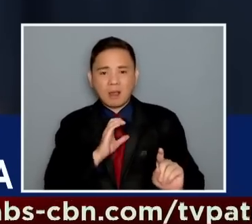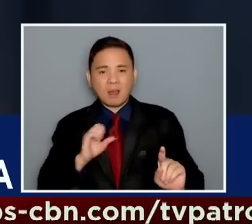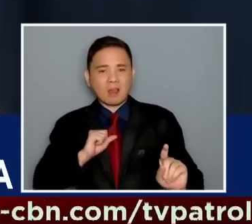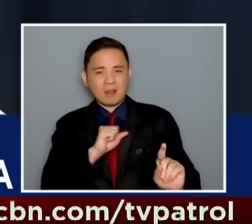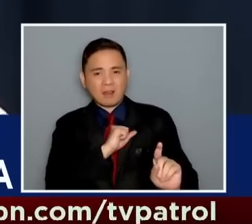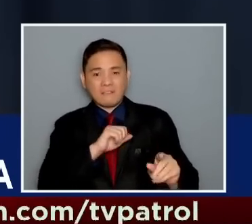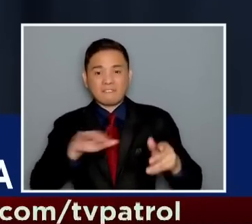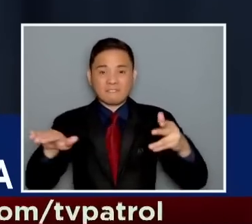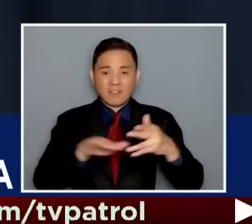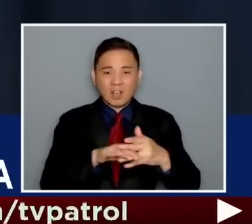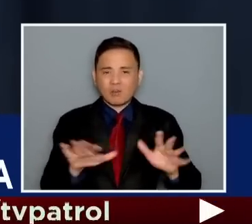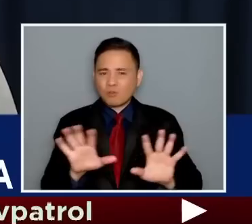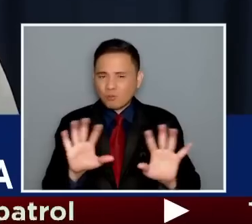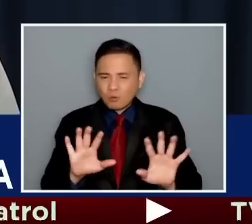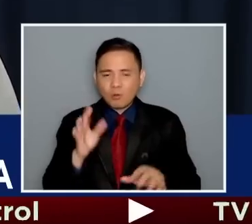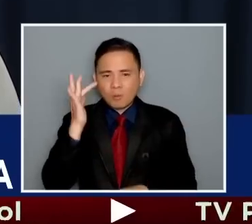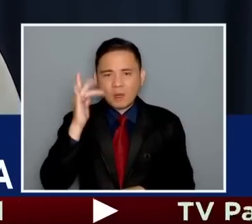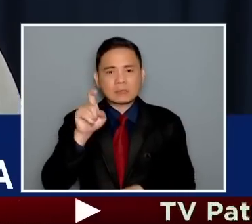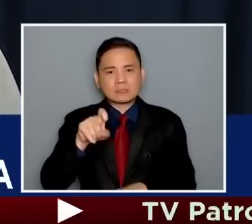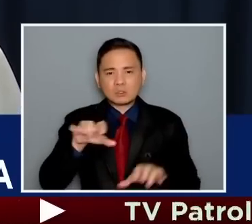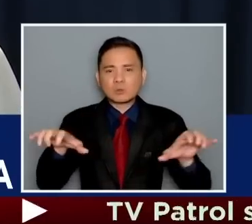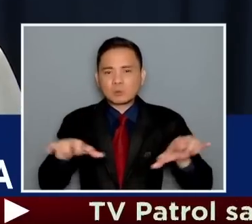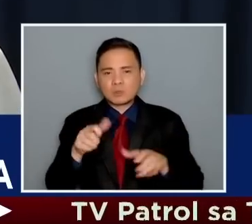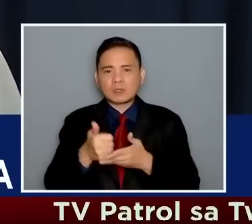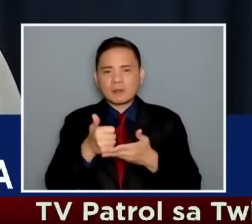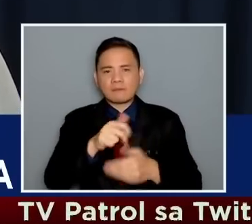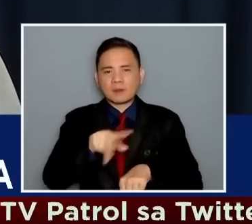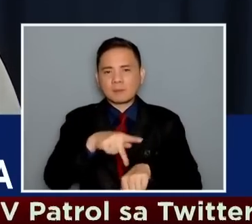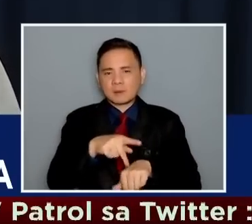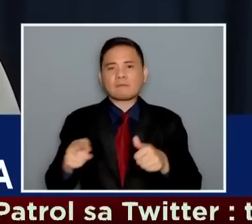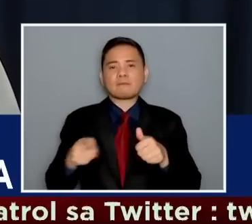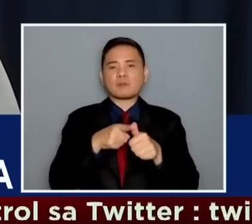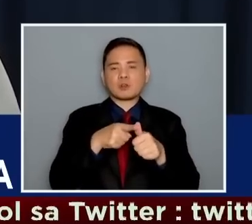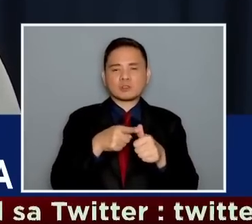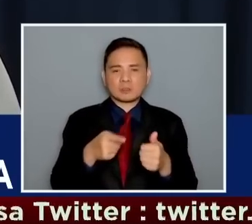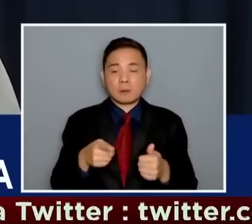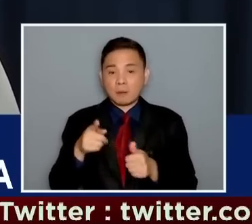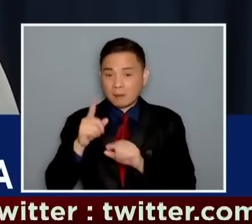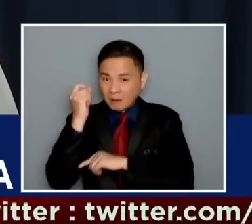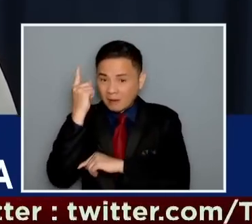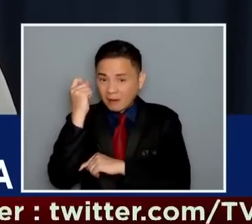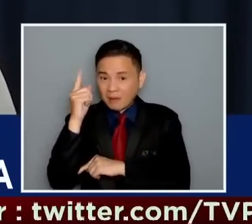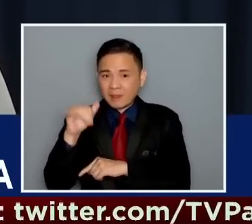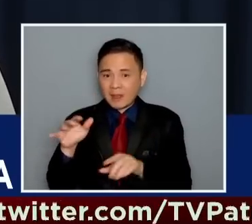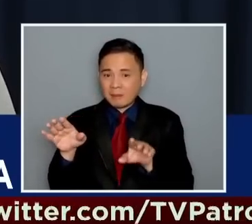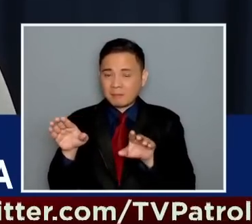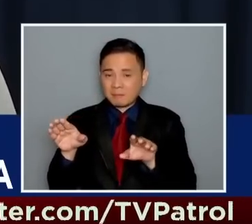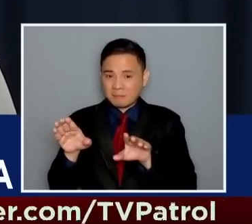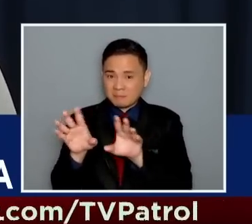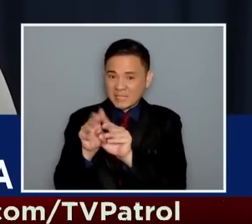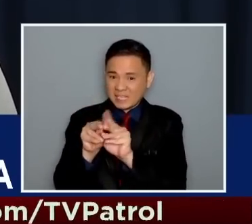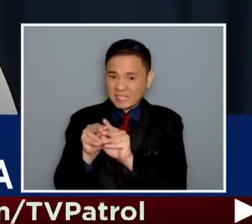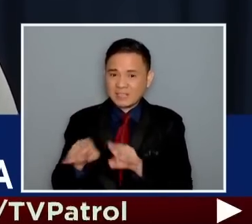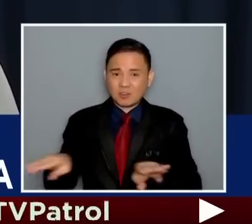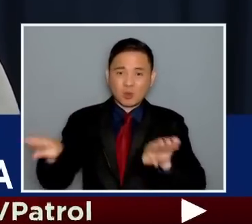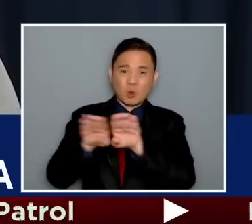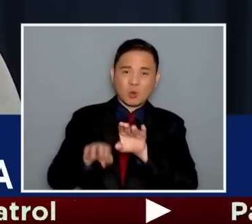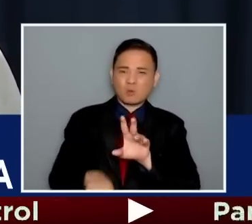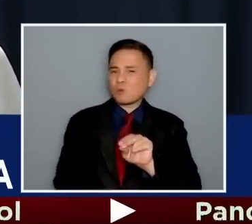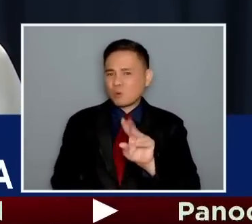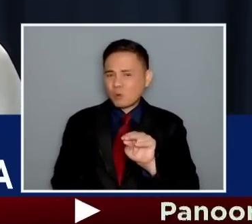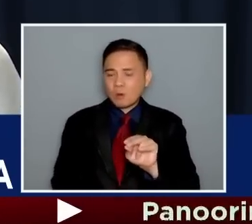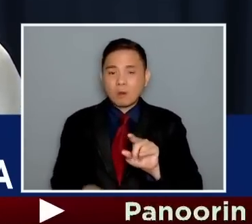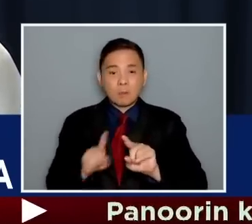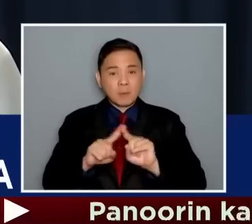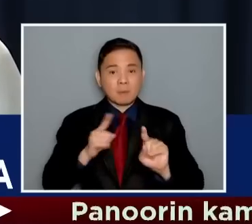to be done to help our country. We're not closing our doors for that meeting. It does not mean that my position has changed.